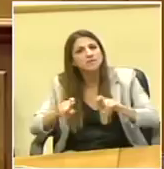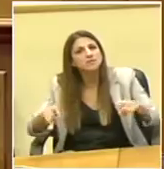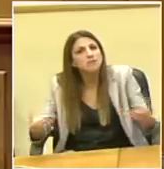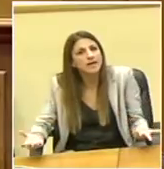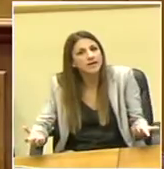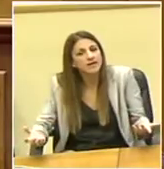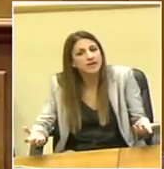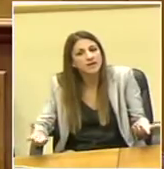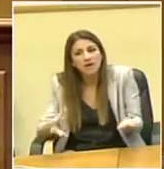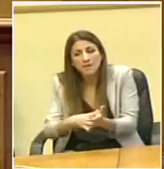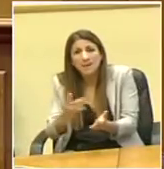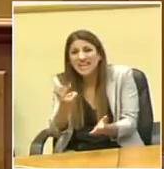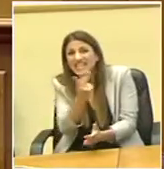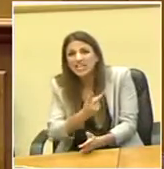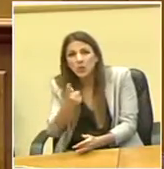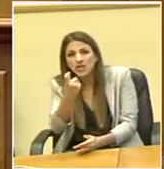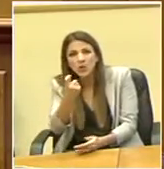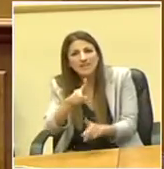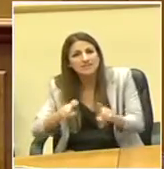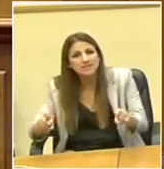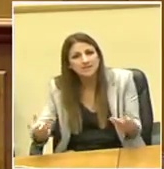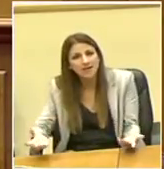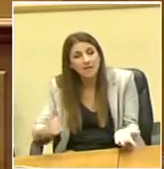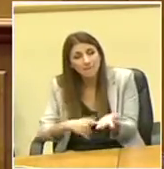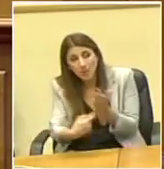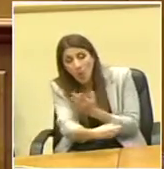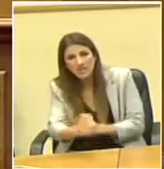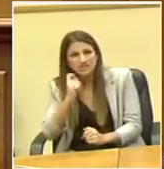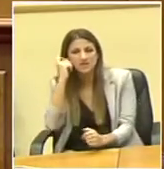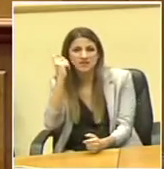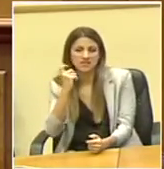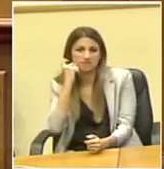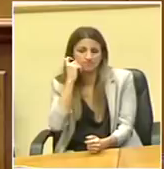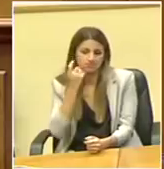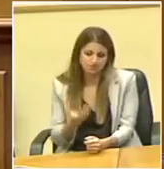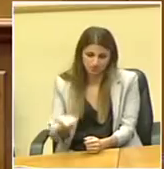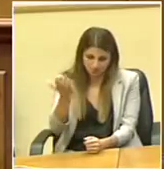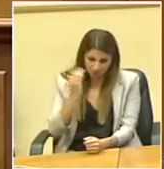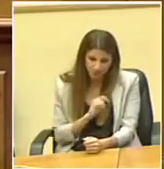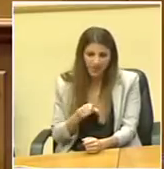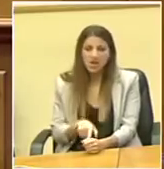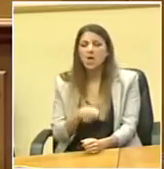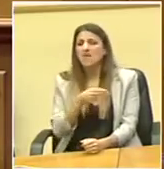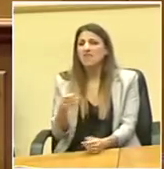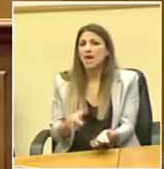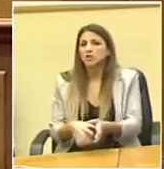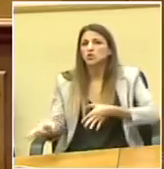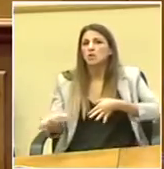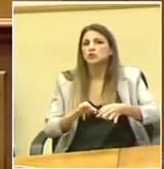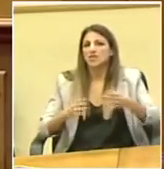τη κοινωνική οικονομία. Αυτό πρέπει να σκεφτείτε. Πάμε τώρα στο νομοσχέδιο. Τέταρτο